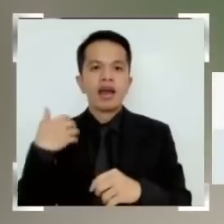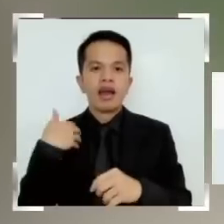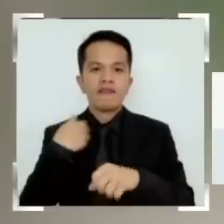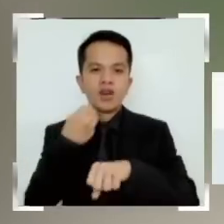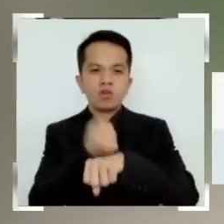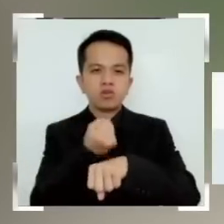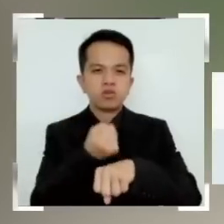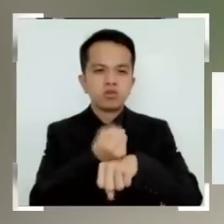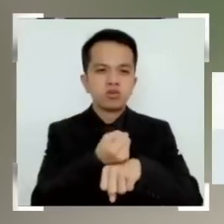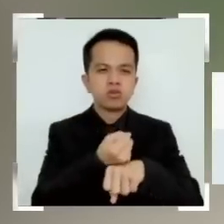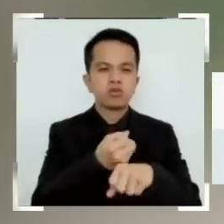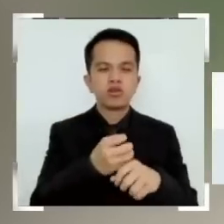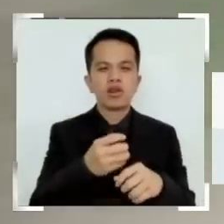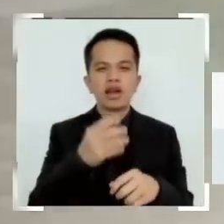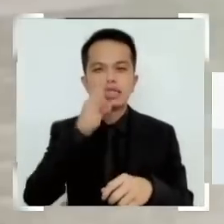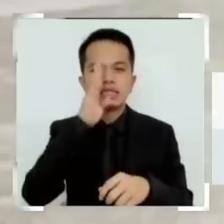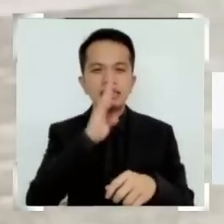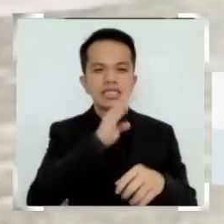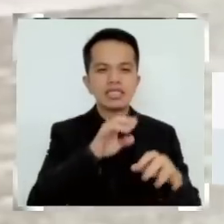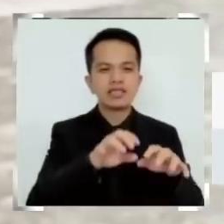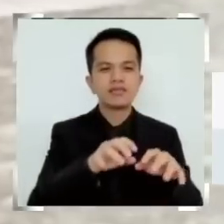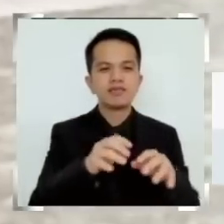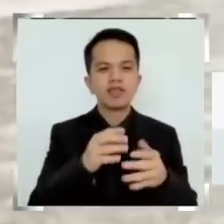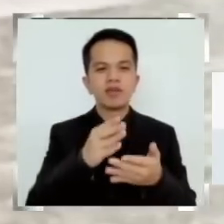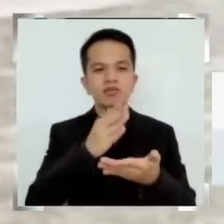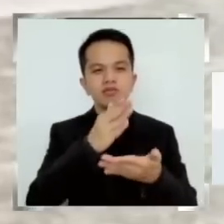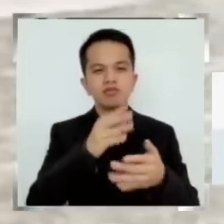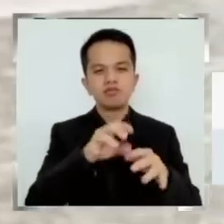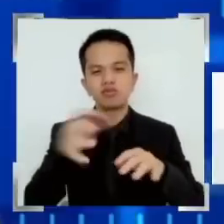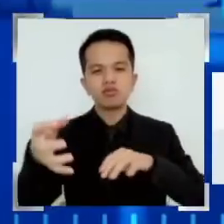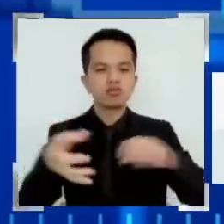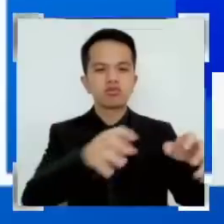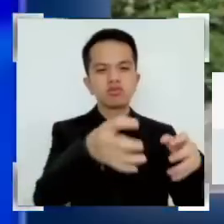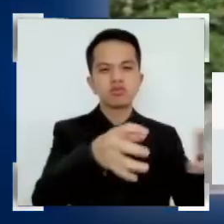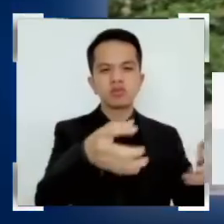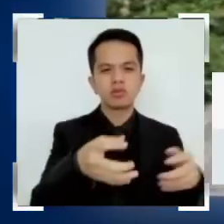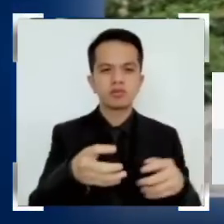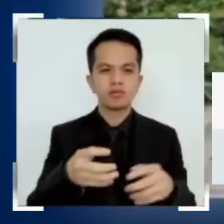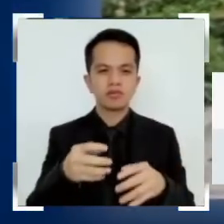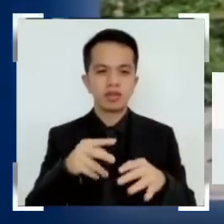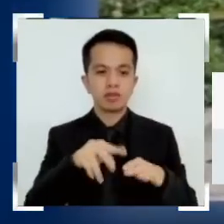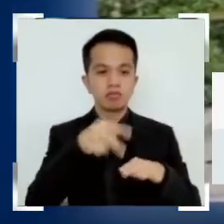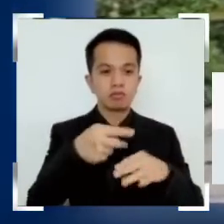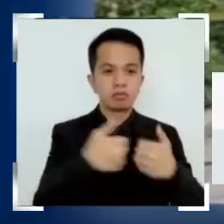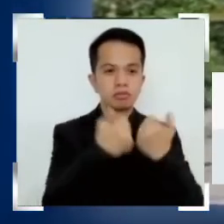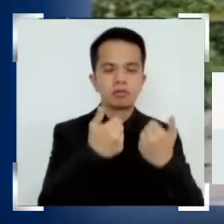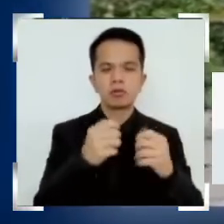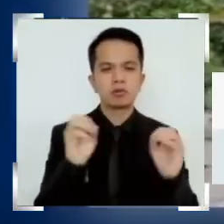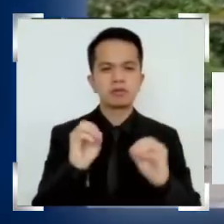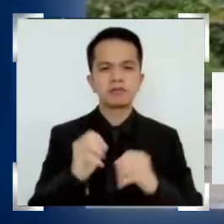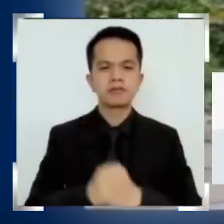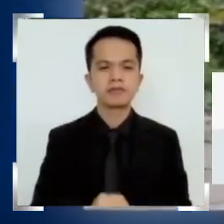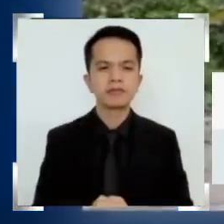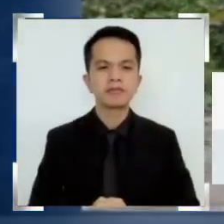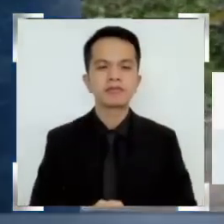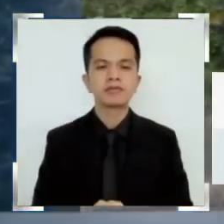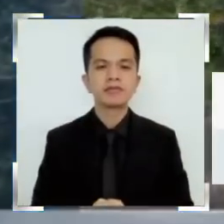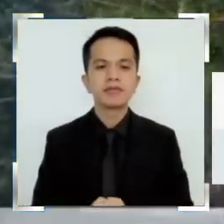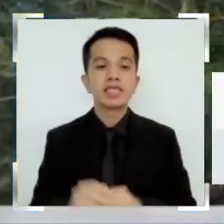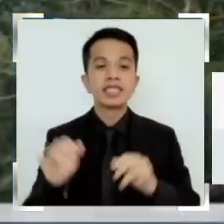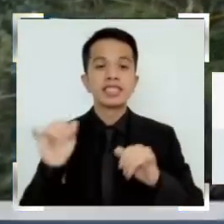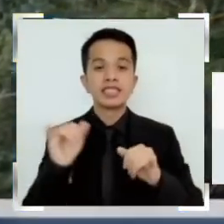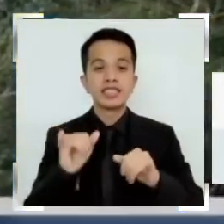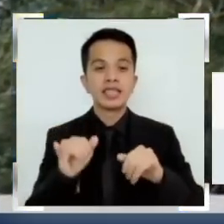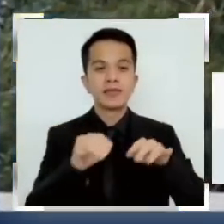Baguio Road sa Sabangan Mountain Province. Wala namang nasaktan. Nagka-landslide din sa isang access road